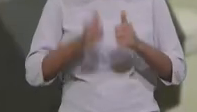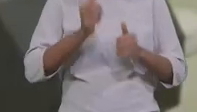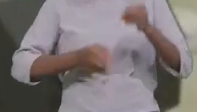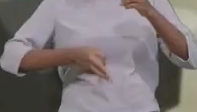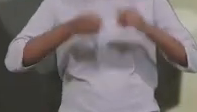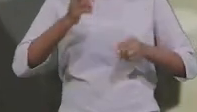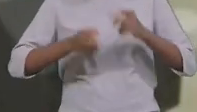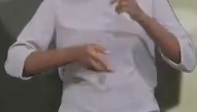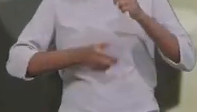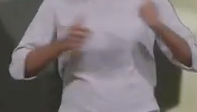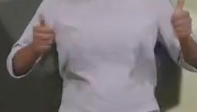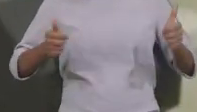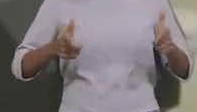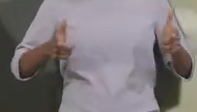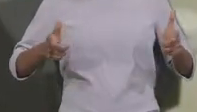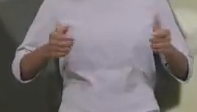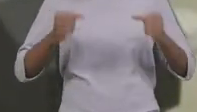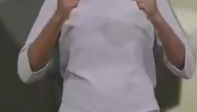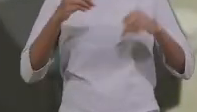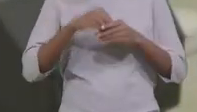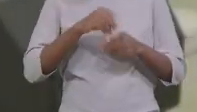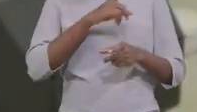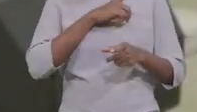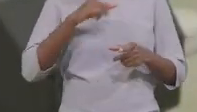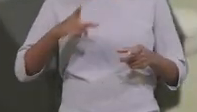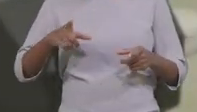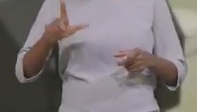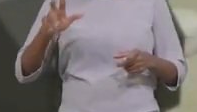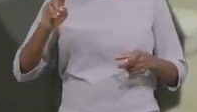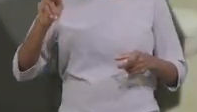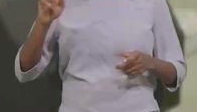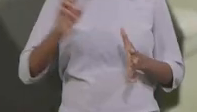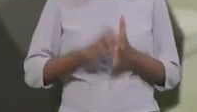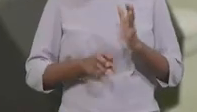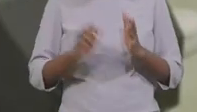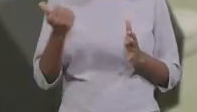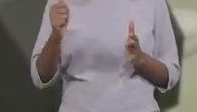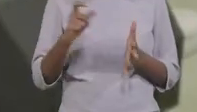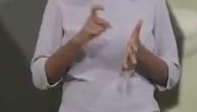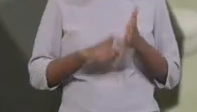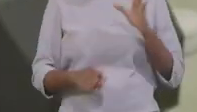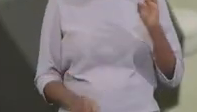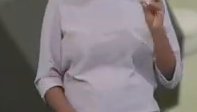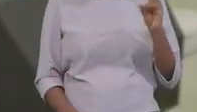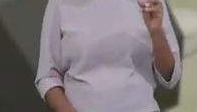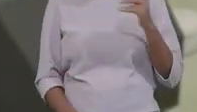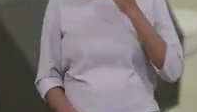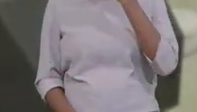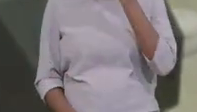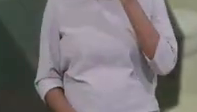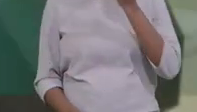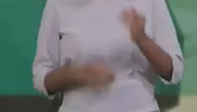plus grande puissance. En Luc 10, voyons le verset